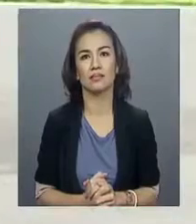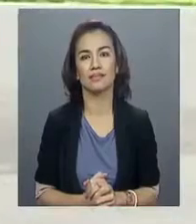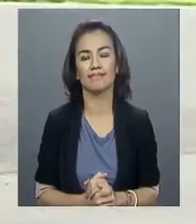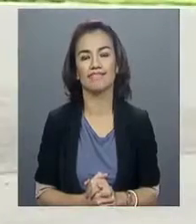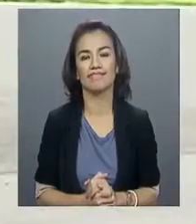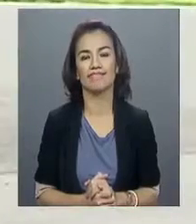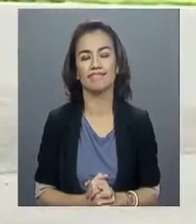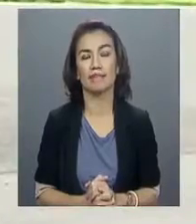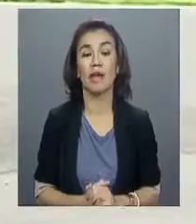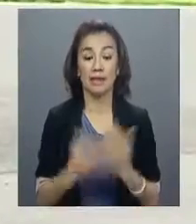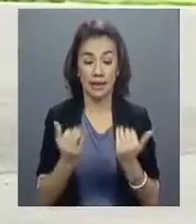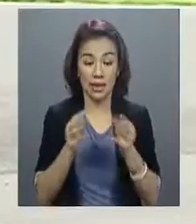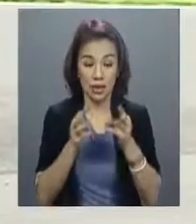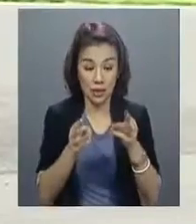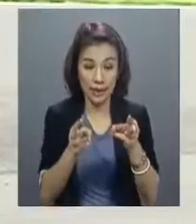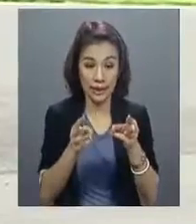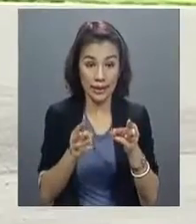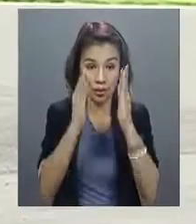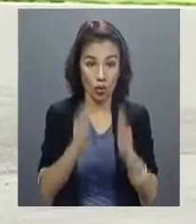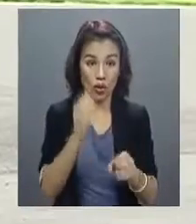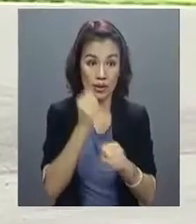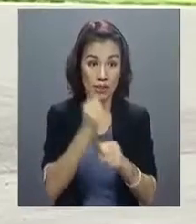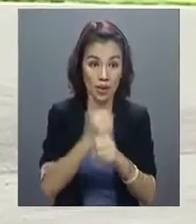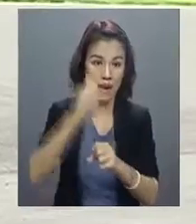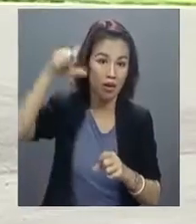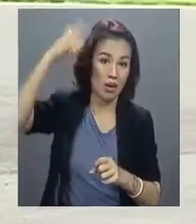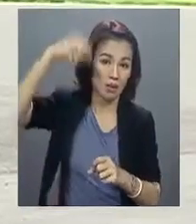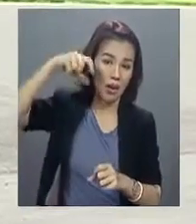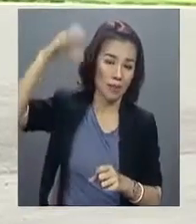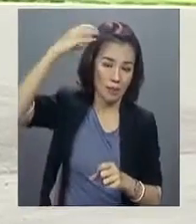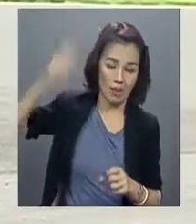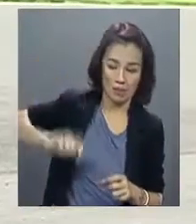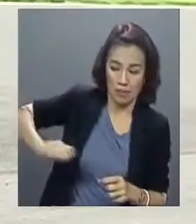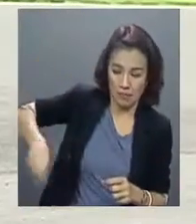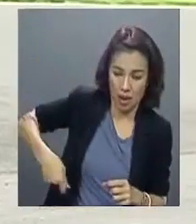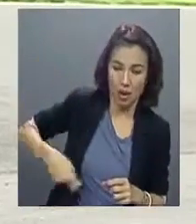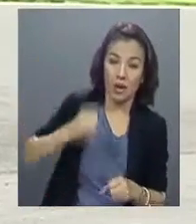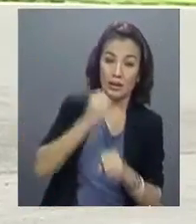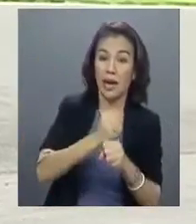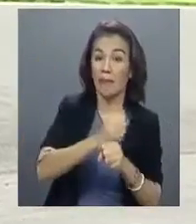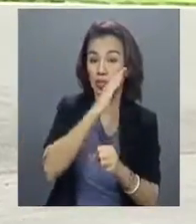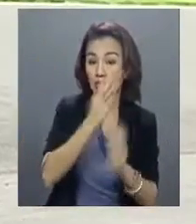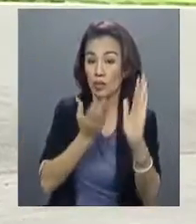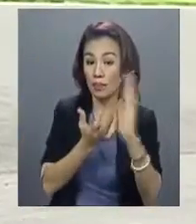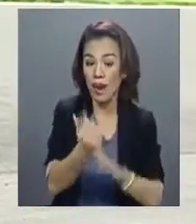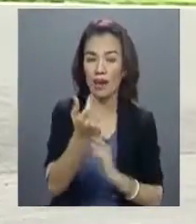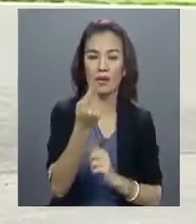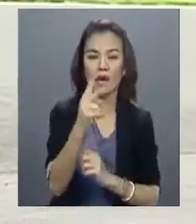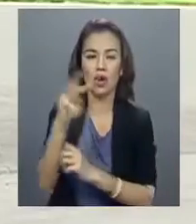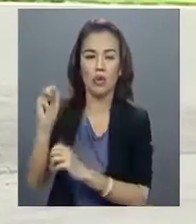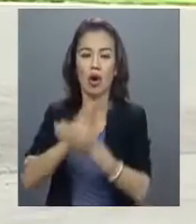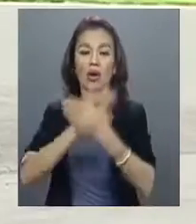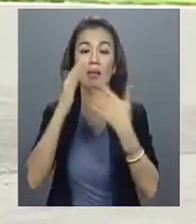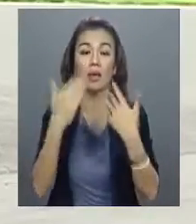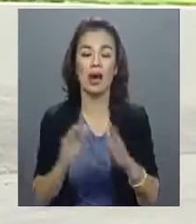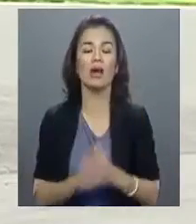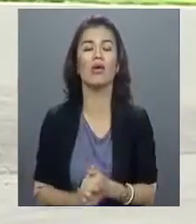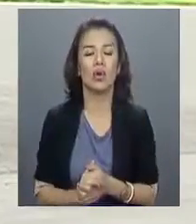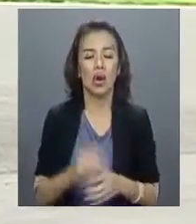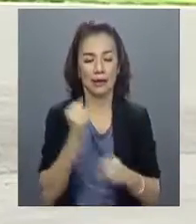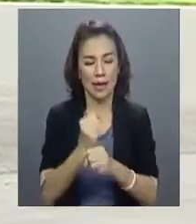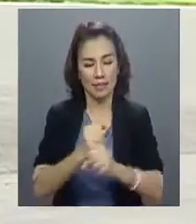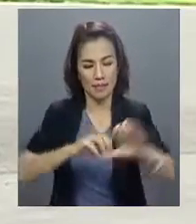ค่ะซึ่งแนวทางรองรับแรงงานข้ามชาตินี้นะคะหากผ่านการประชุมคณะรัฐมนตรีวันนี้แล้วก็จะสามารถจัดตั้งได้